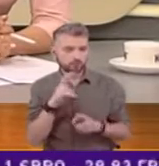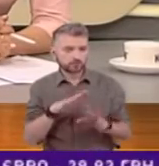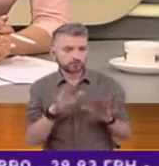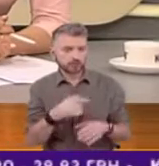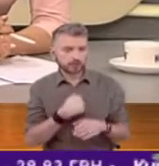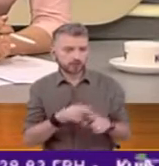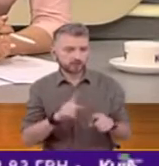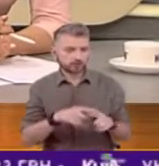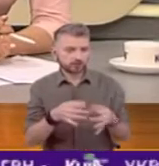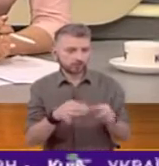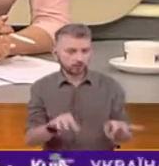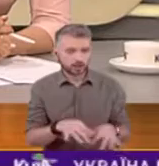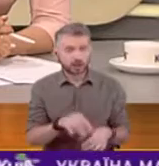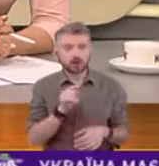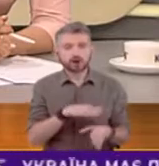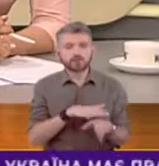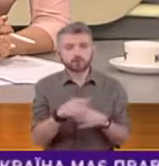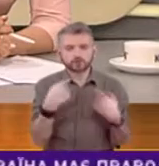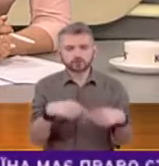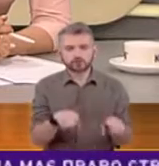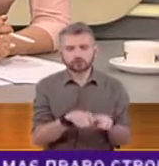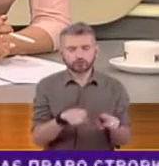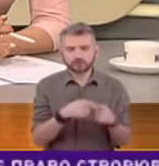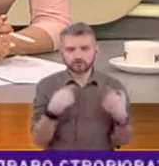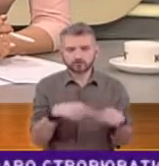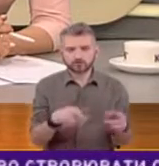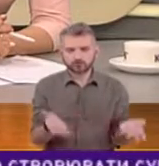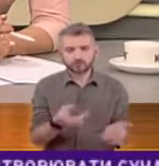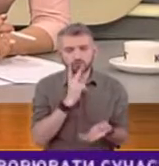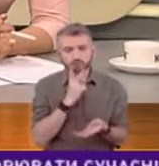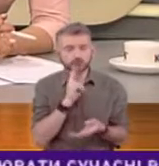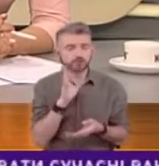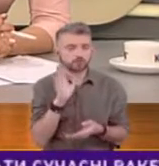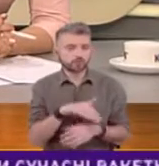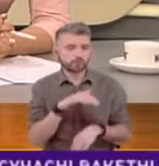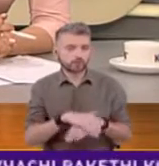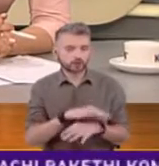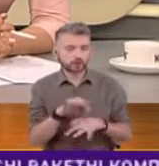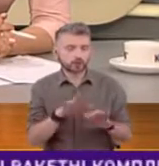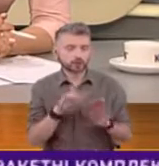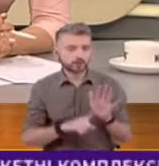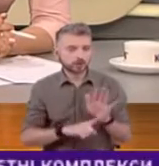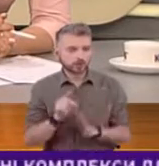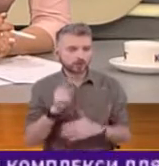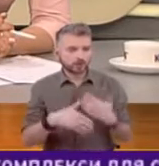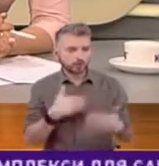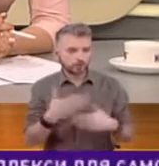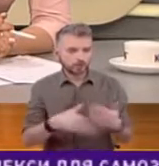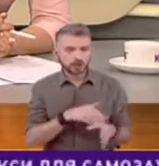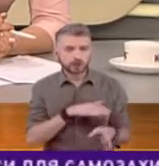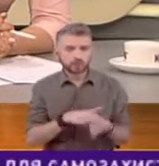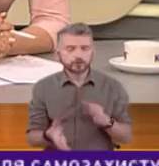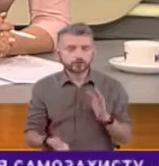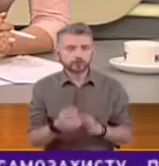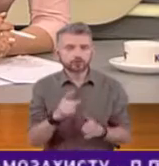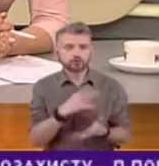це дозволує, але виконує все одно інший підрядник. Побачимо, як буде по факту. Проект тільки стартував і він рухається. Повністю підтримую,